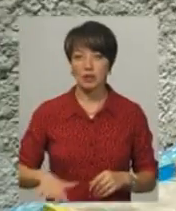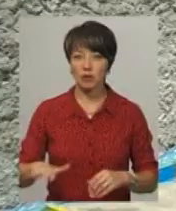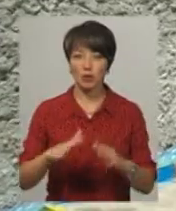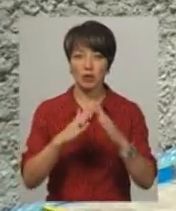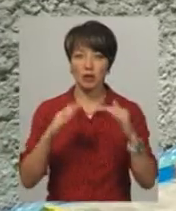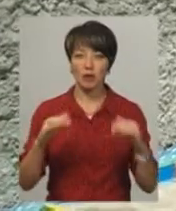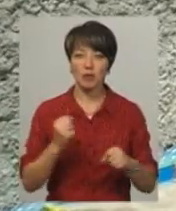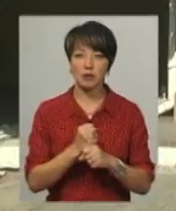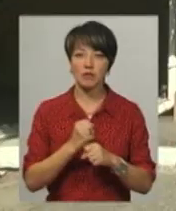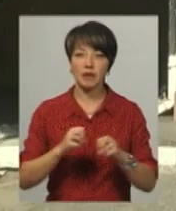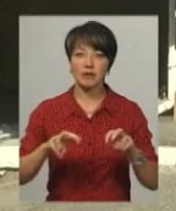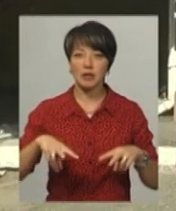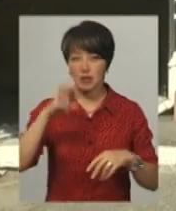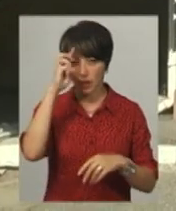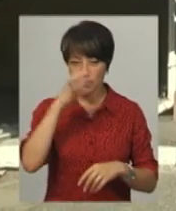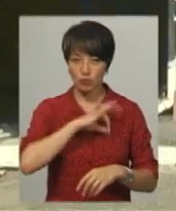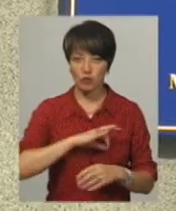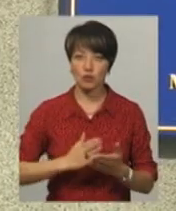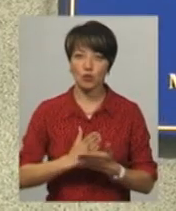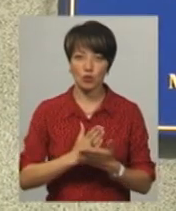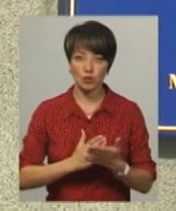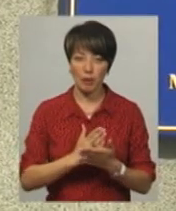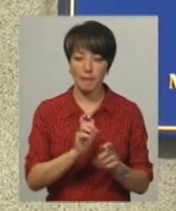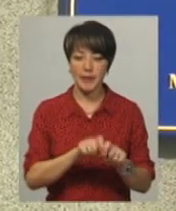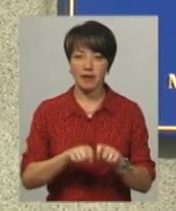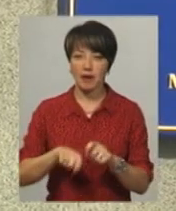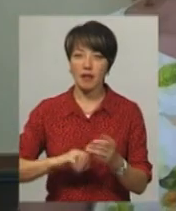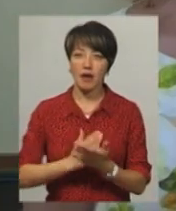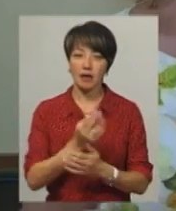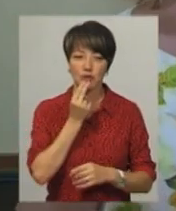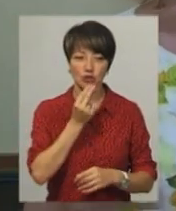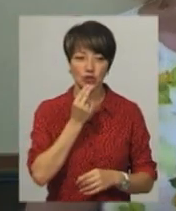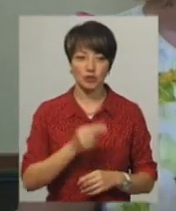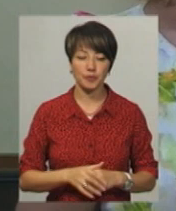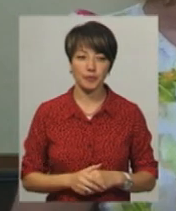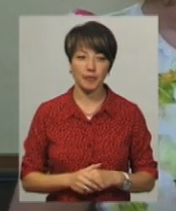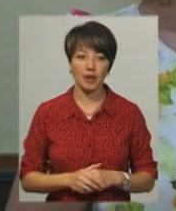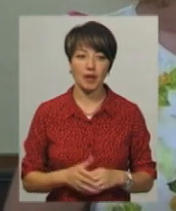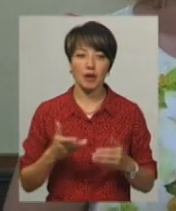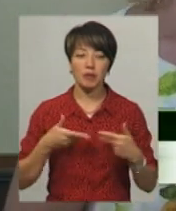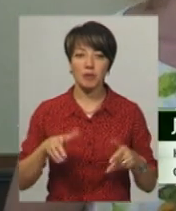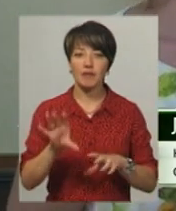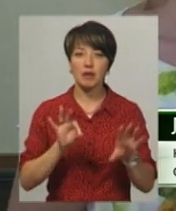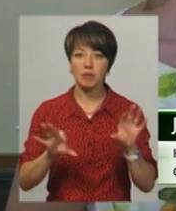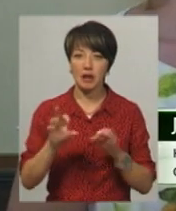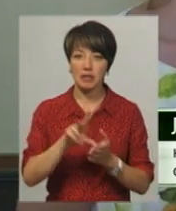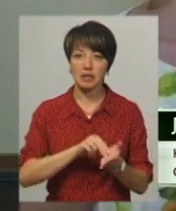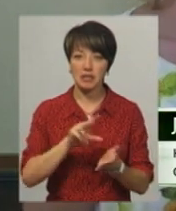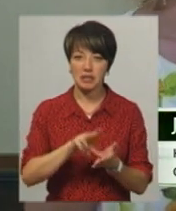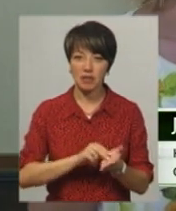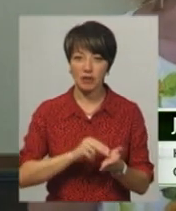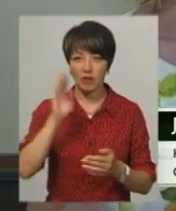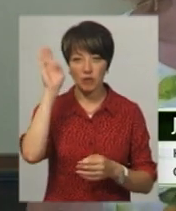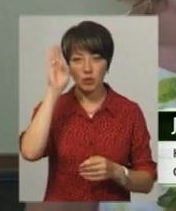табору працювали фахівці Держспоживслужби, перевіряли якість їжі. Відібрали зразки з мивів,